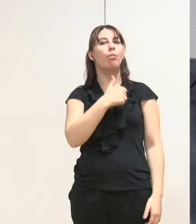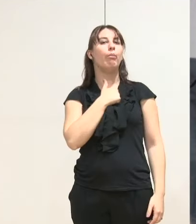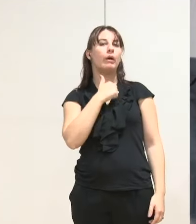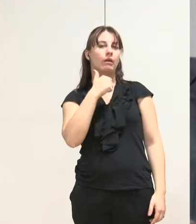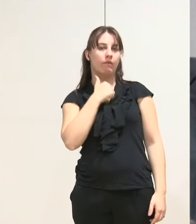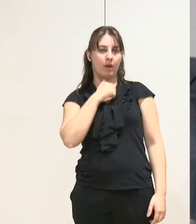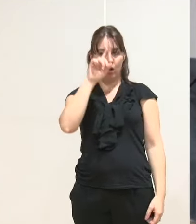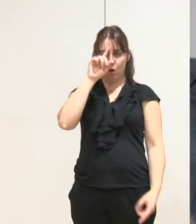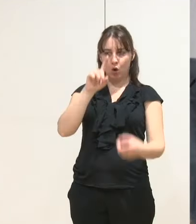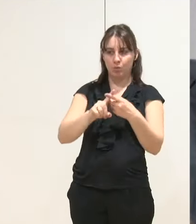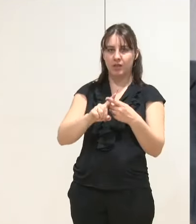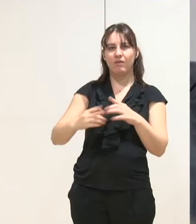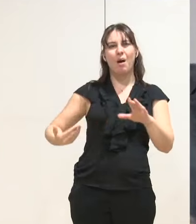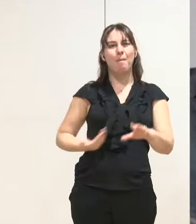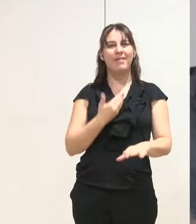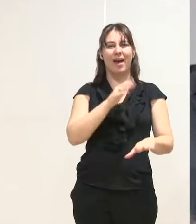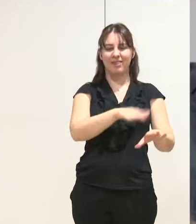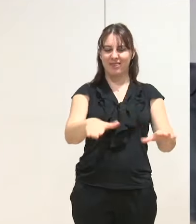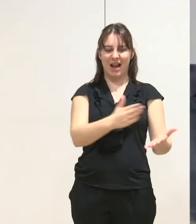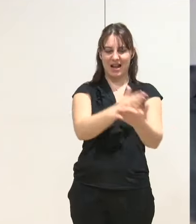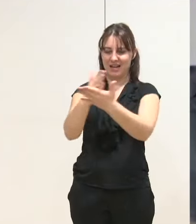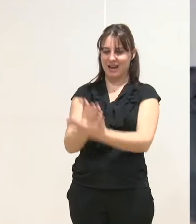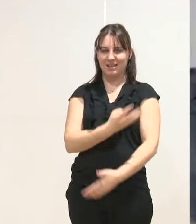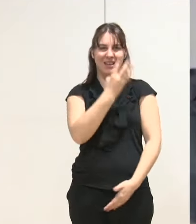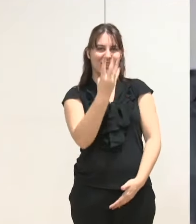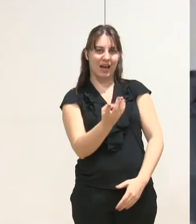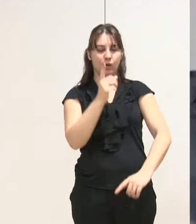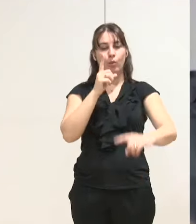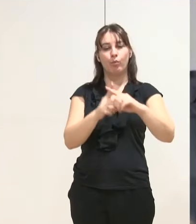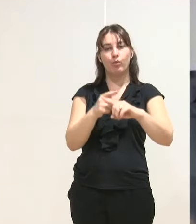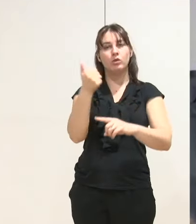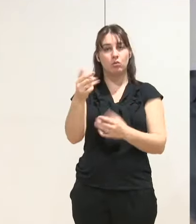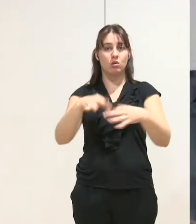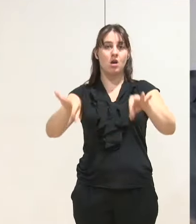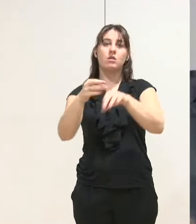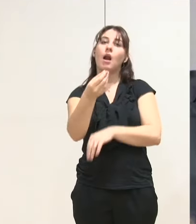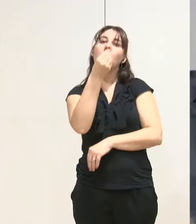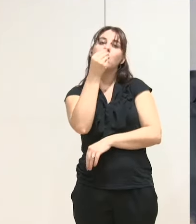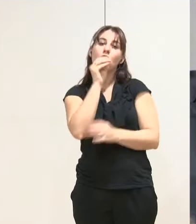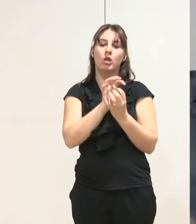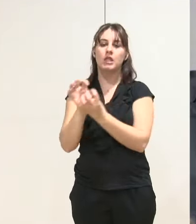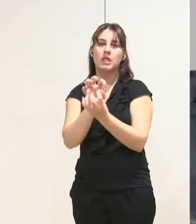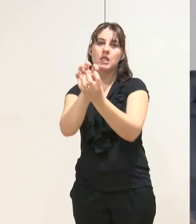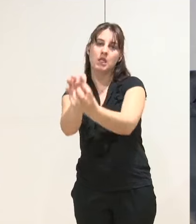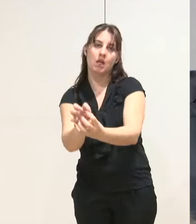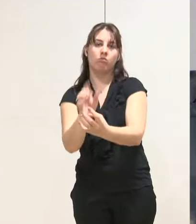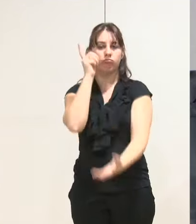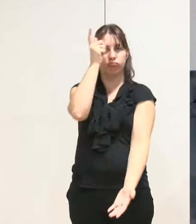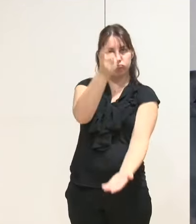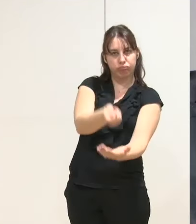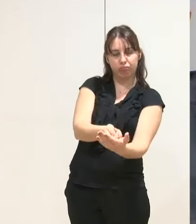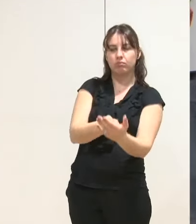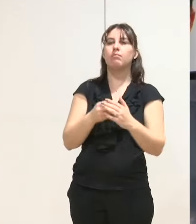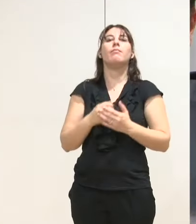4 classe de maternelle et une cantine ce projet aboutissant